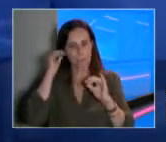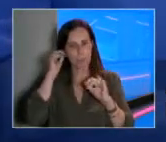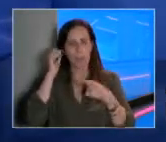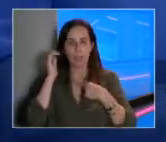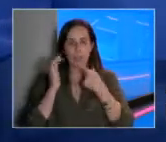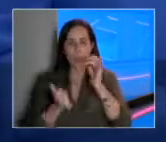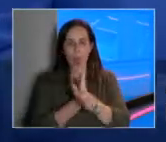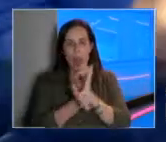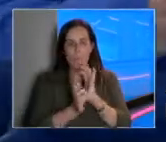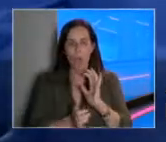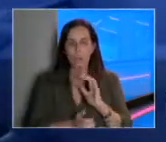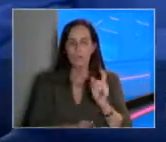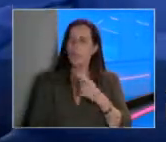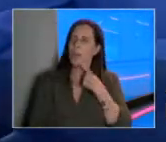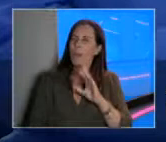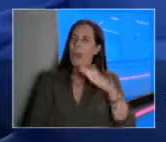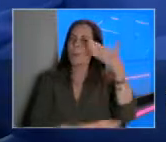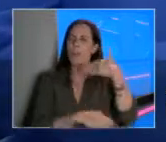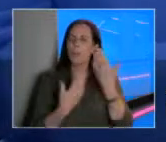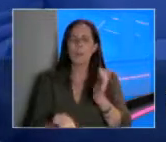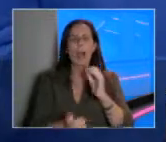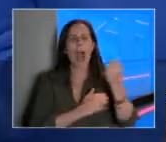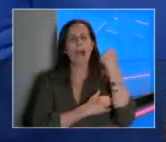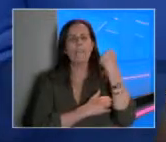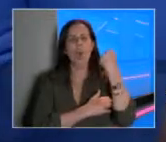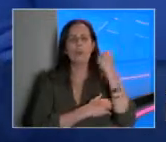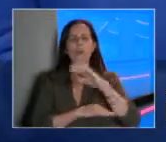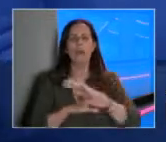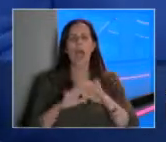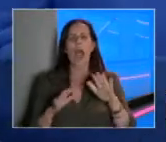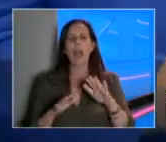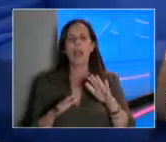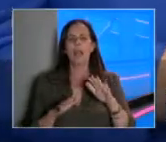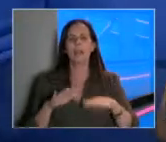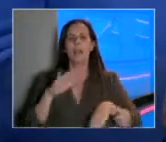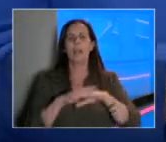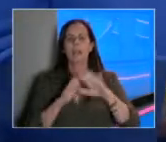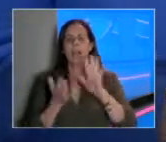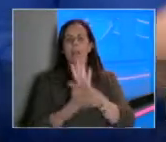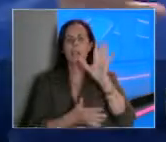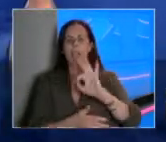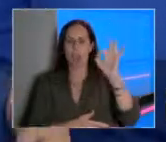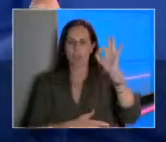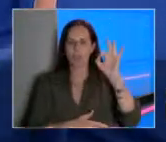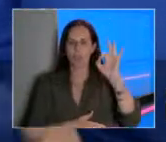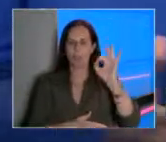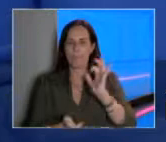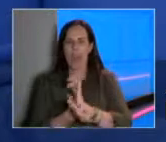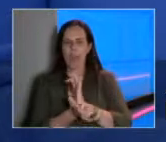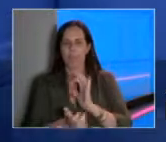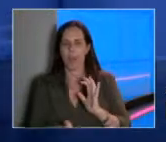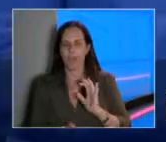דיברנו על ההלוואות, ומישהו אמר שהמדינה נותנת ערבות רק בגובה של 15% מגובה